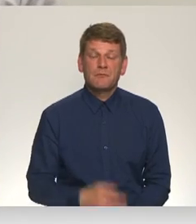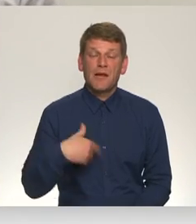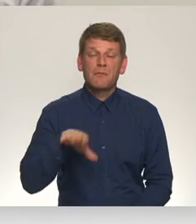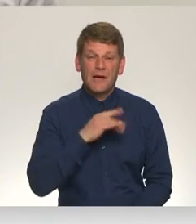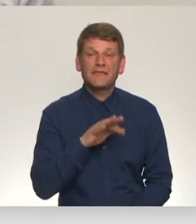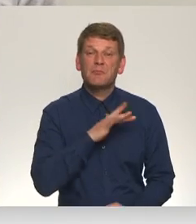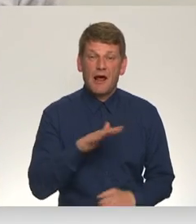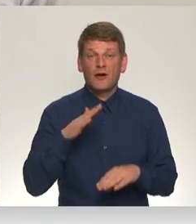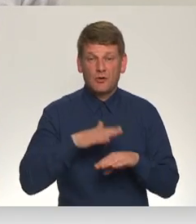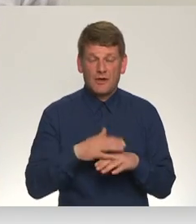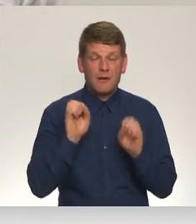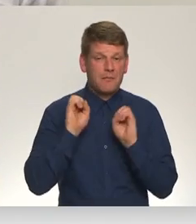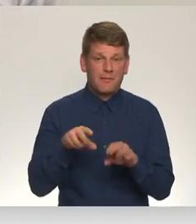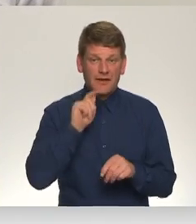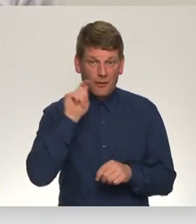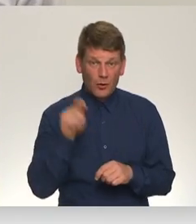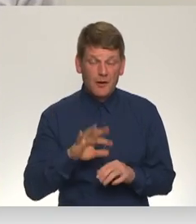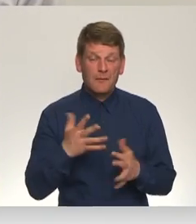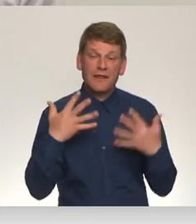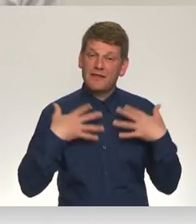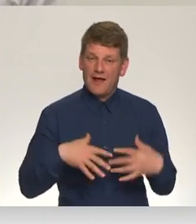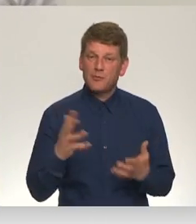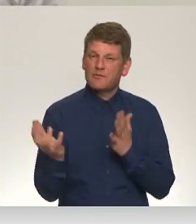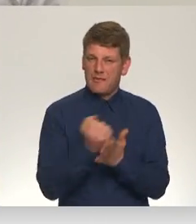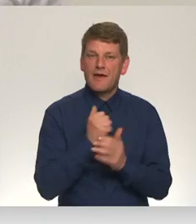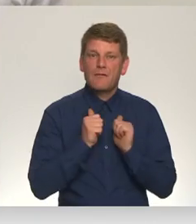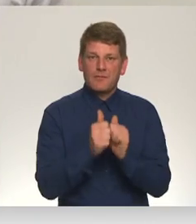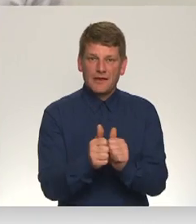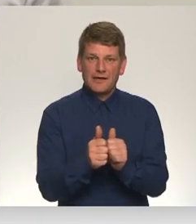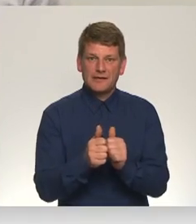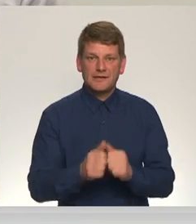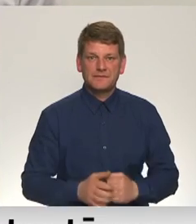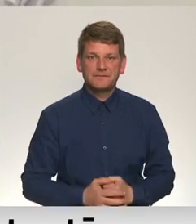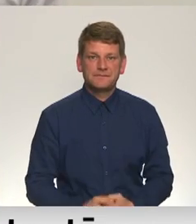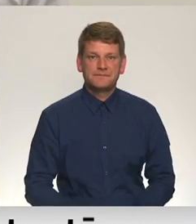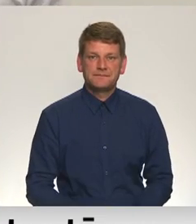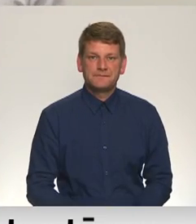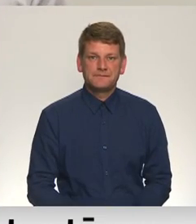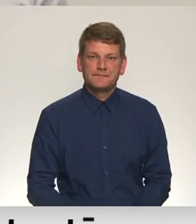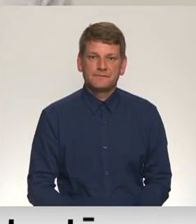Mēs bērnu dēļ pametām Ukrainu, bet tērpus paņēmām līdzi.